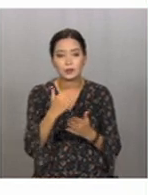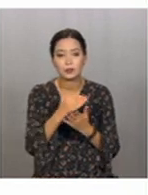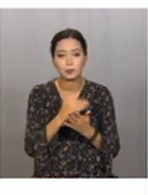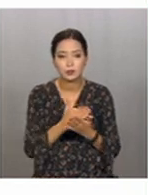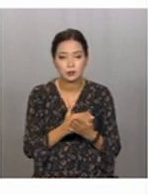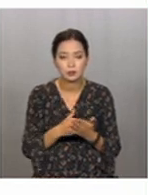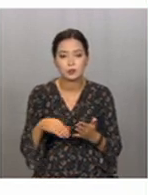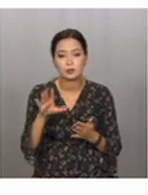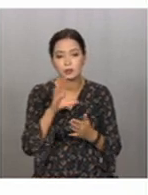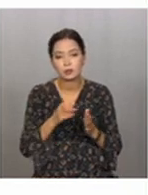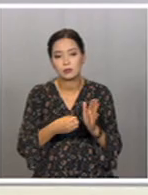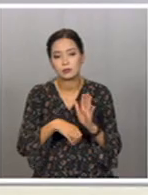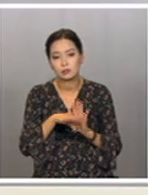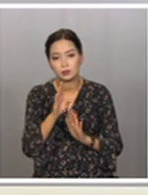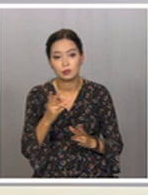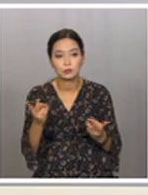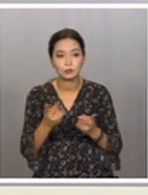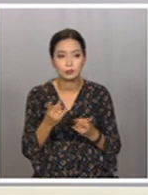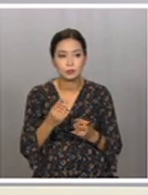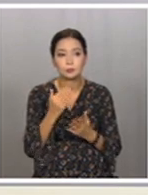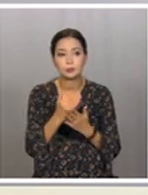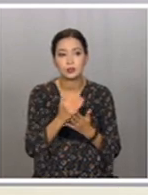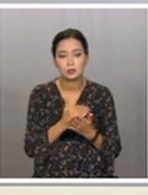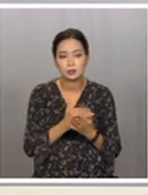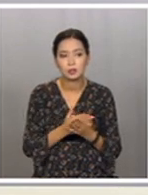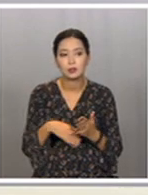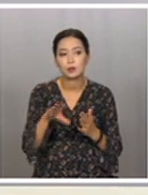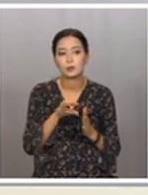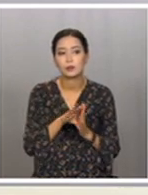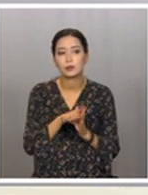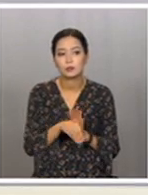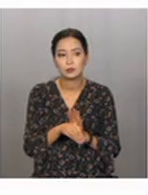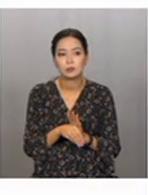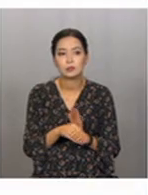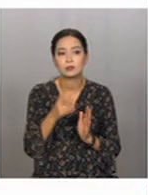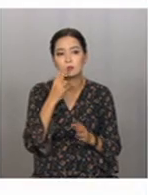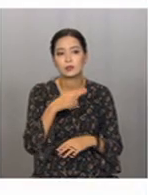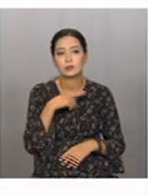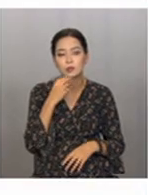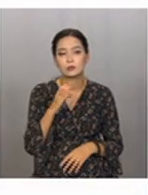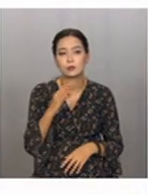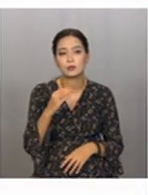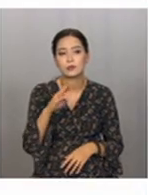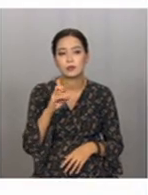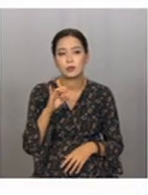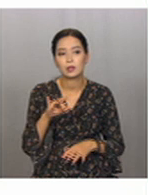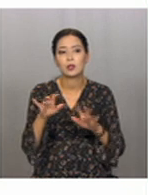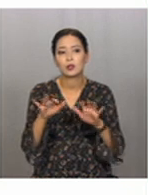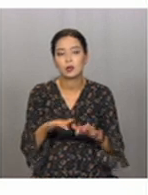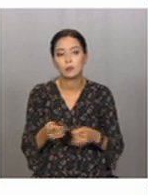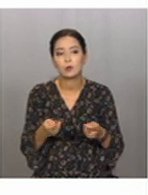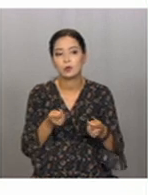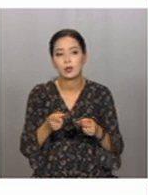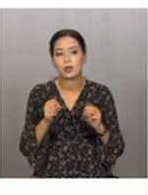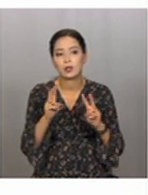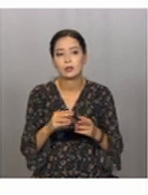бағдарламалық жасақтама болуы керек. Бағдарламалық жасақтама – software. Компьютерді басқаруға арналған